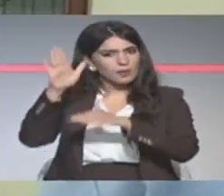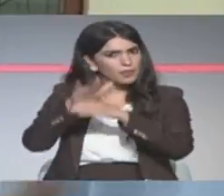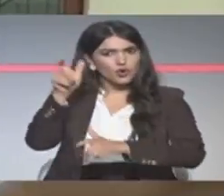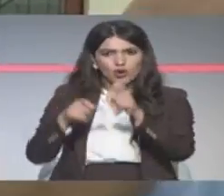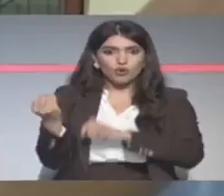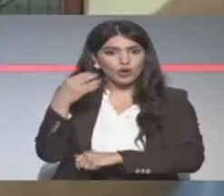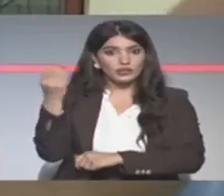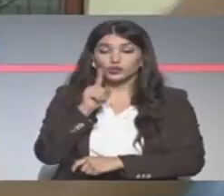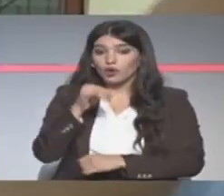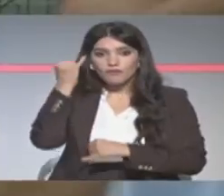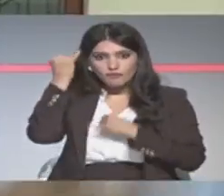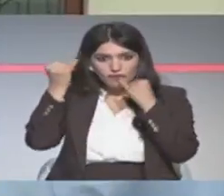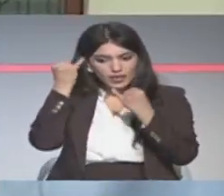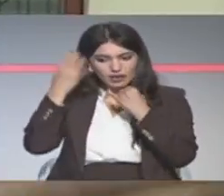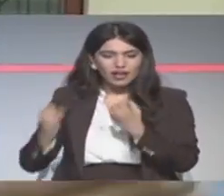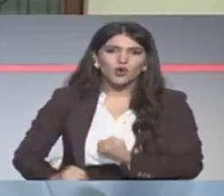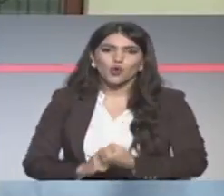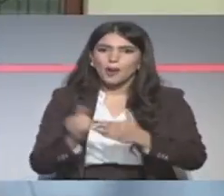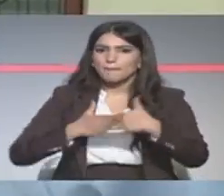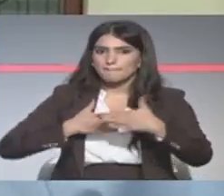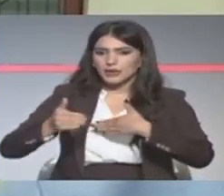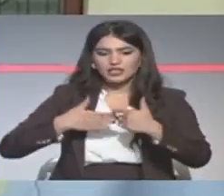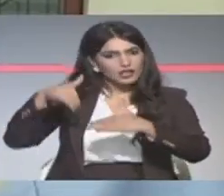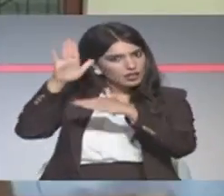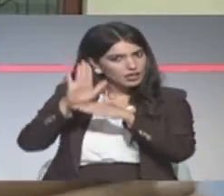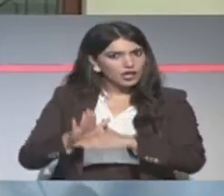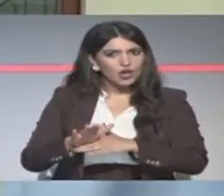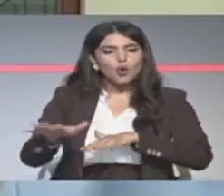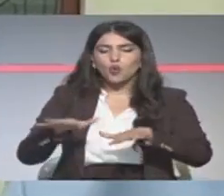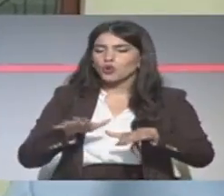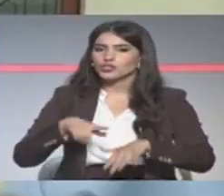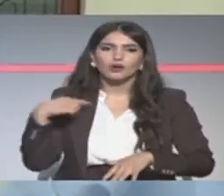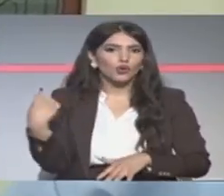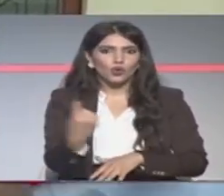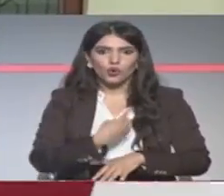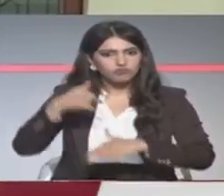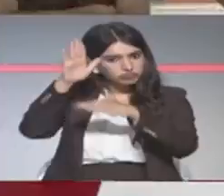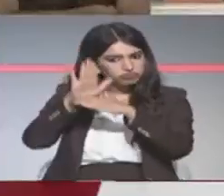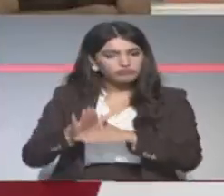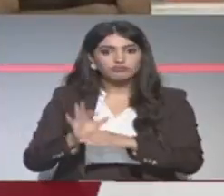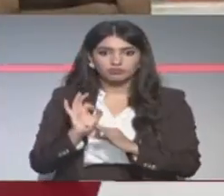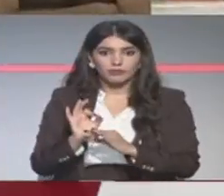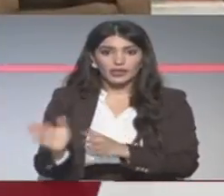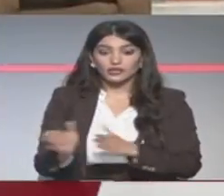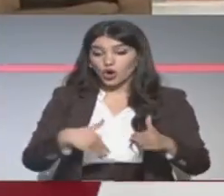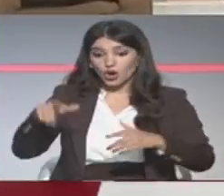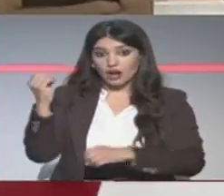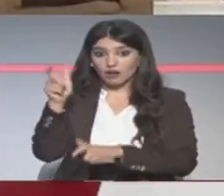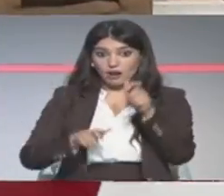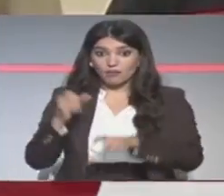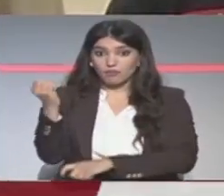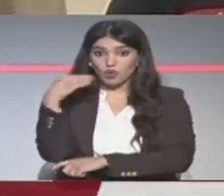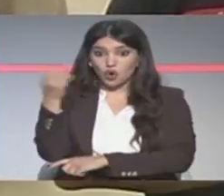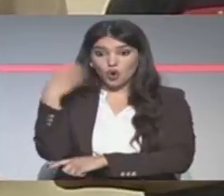المدنية، المبادرة على مساعدتهم في التجهيزات الوقائية والإجراءات ممكن العمليات. الحماية المدنية